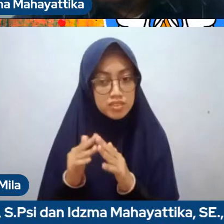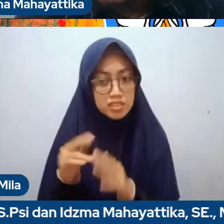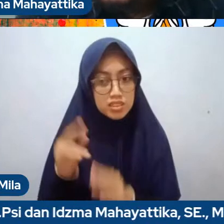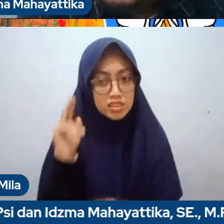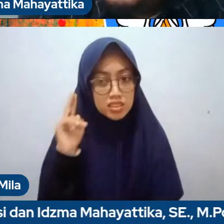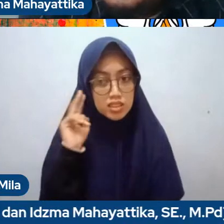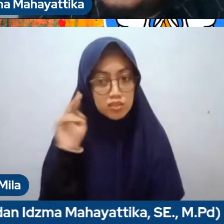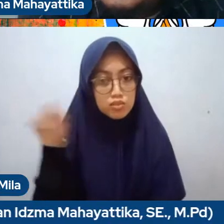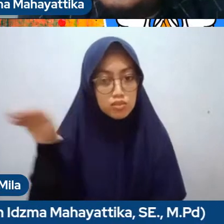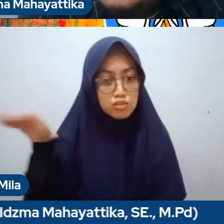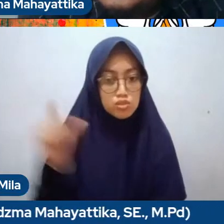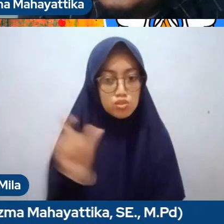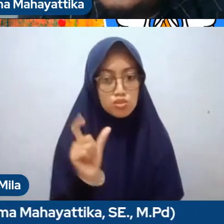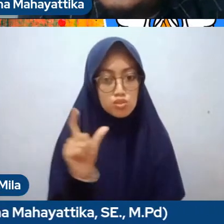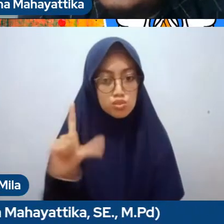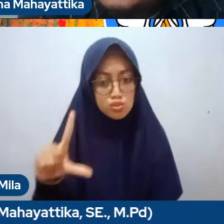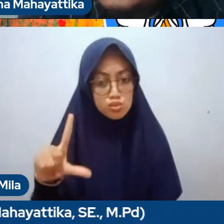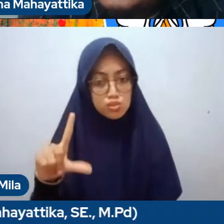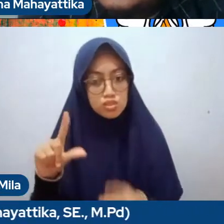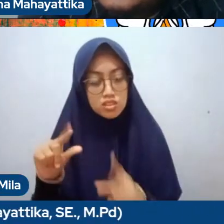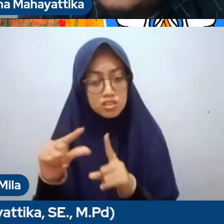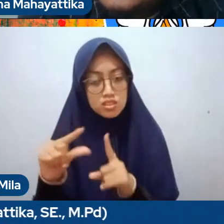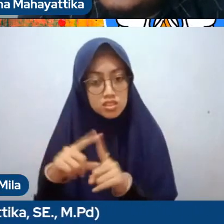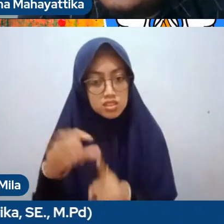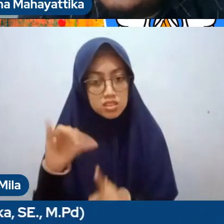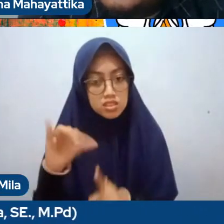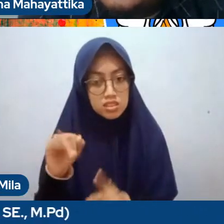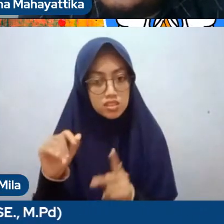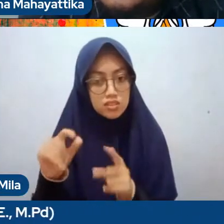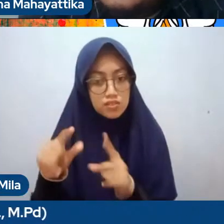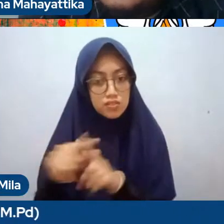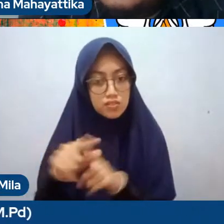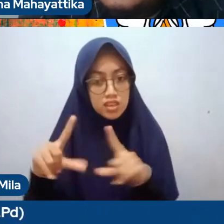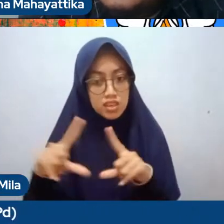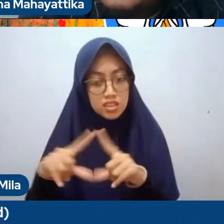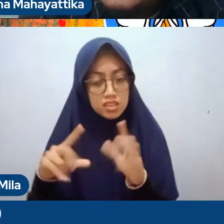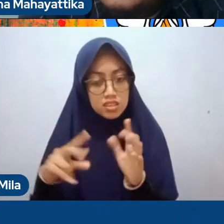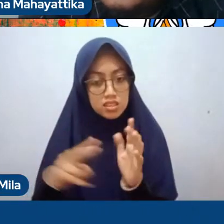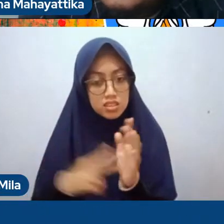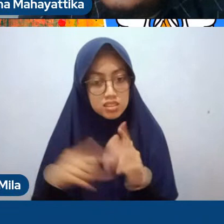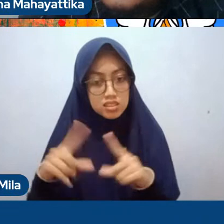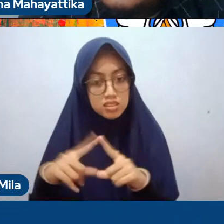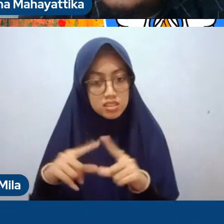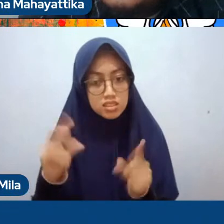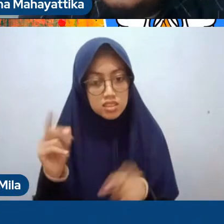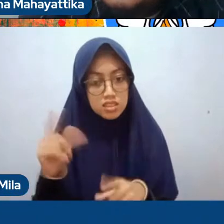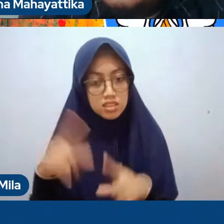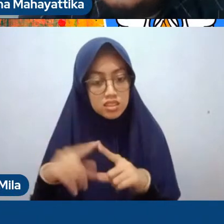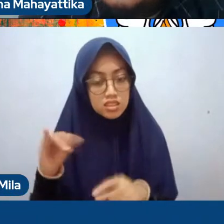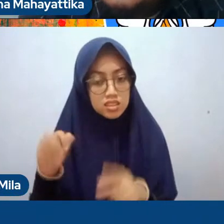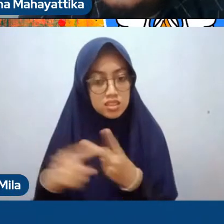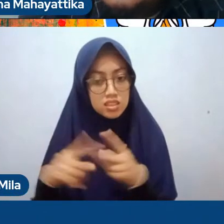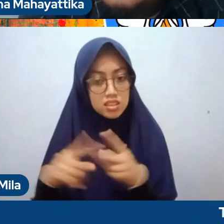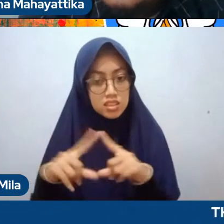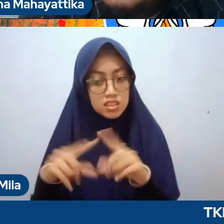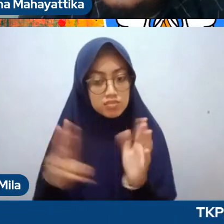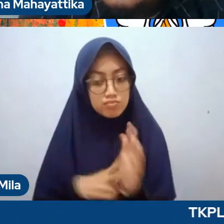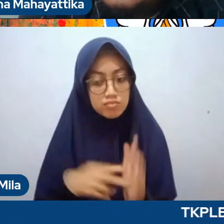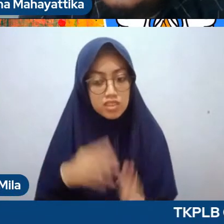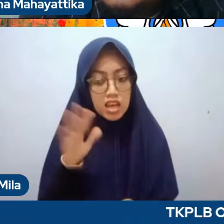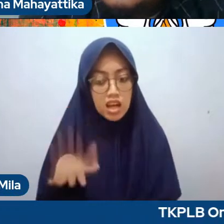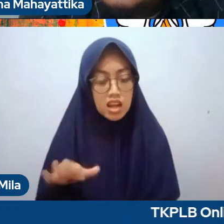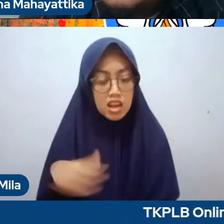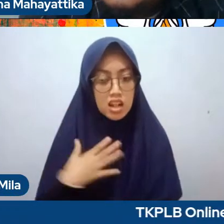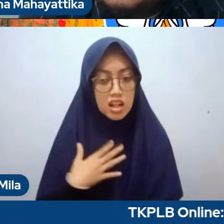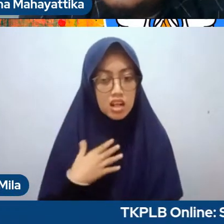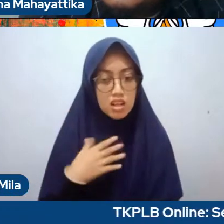Zulfin di Farahan, Raihan. Oh. Kak, anak saya umurnya 3 tahun, dia